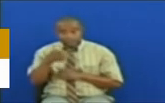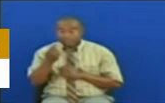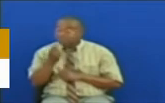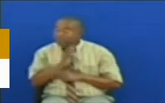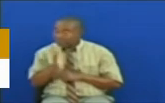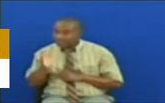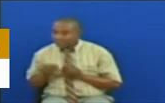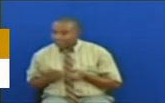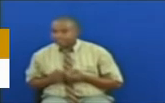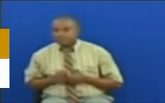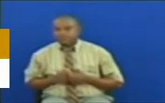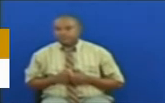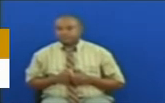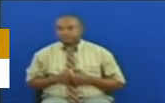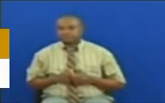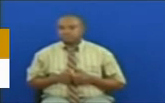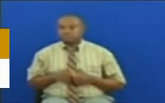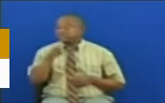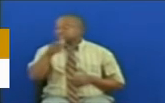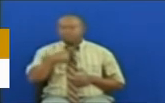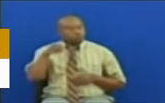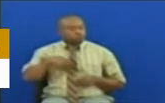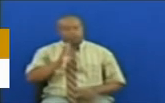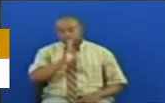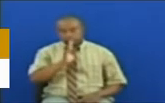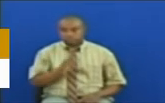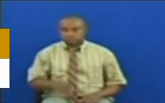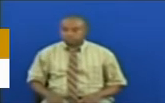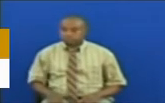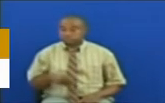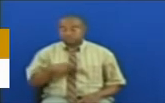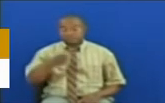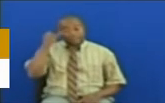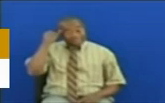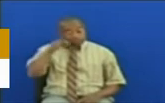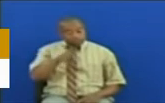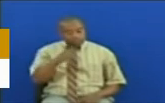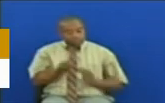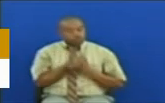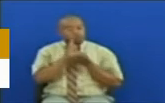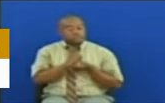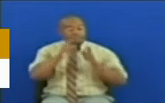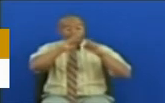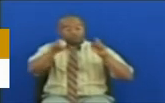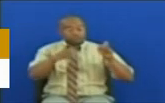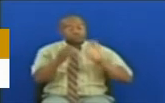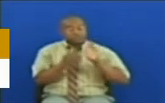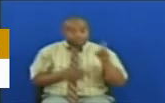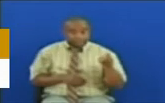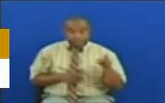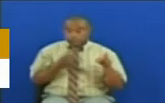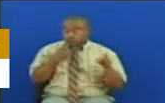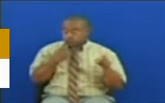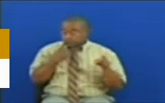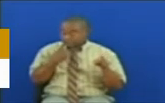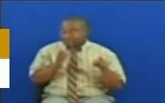na hivi na hivi, hiki mimi sikikubali. Na shauri wenzangu tubadilishe kifungu hiki kisomeke hivi na hivi